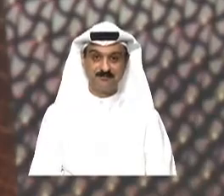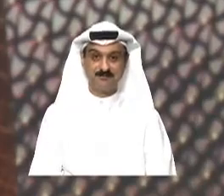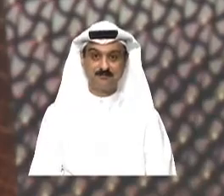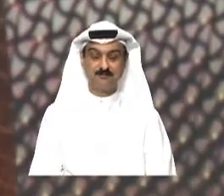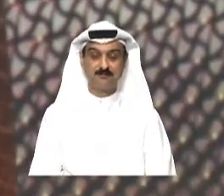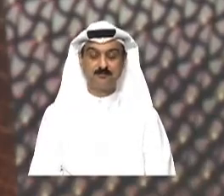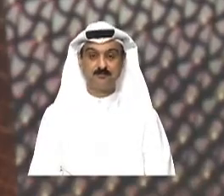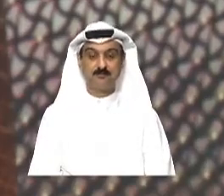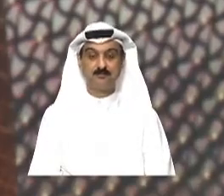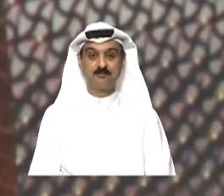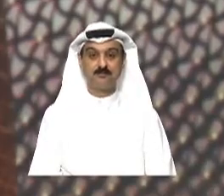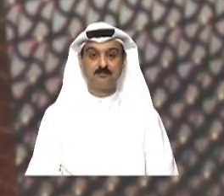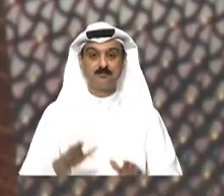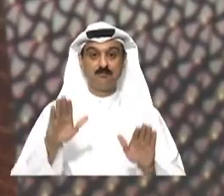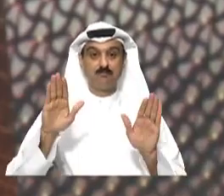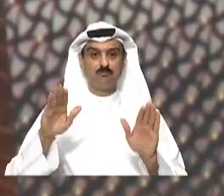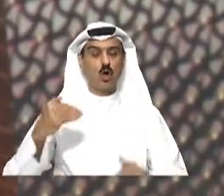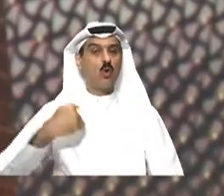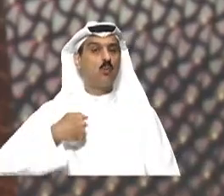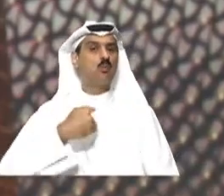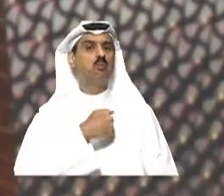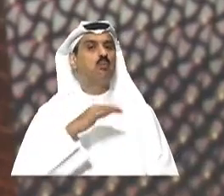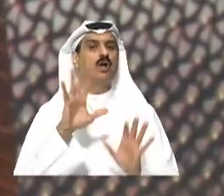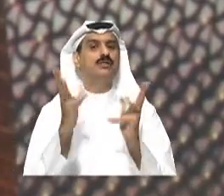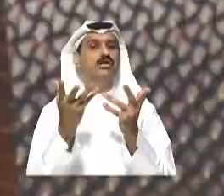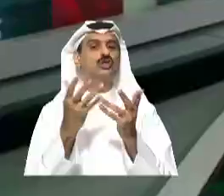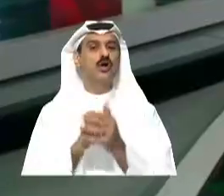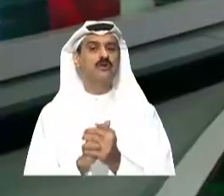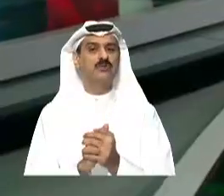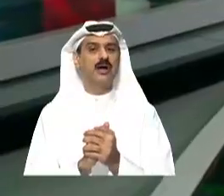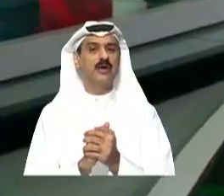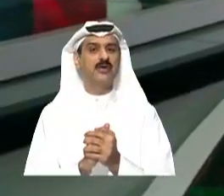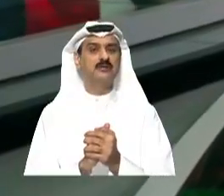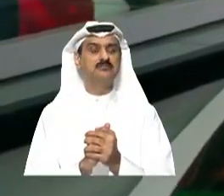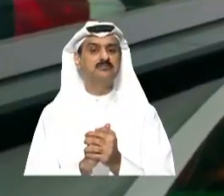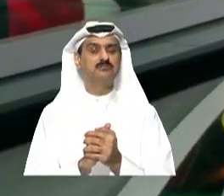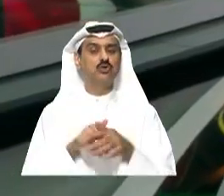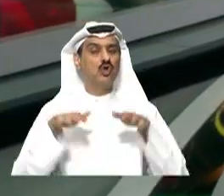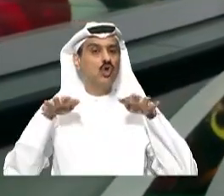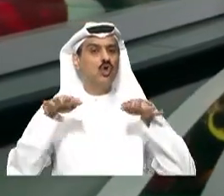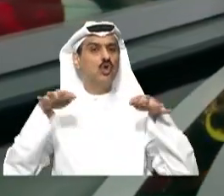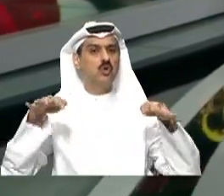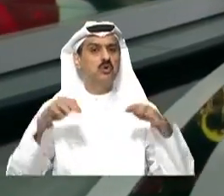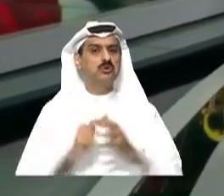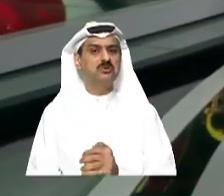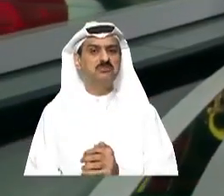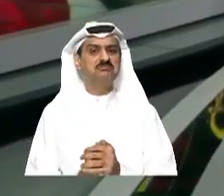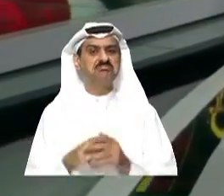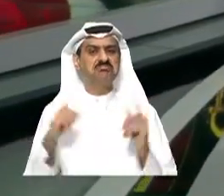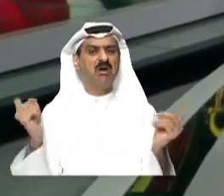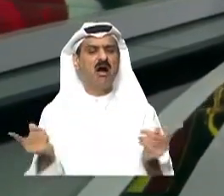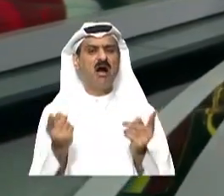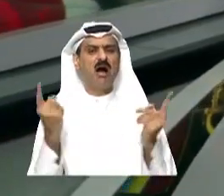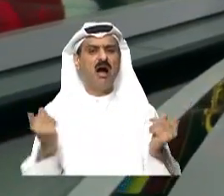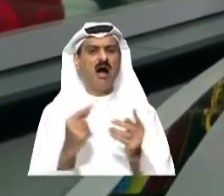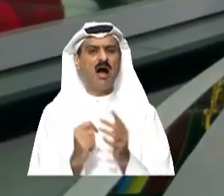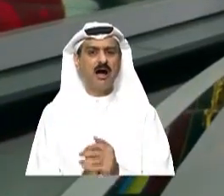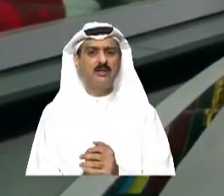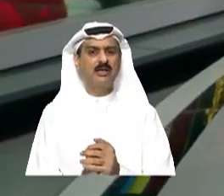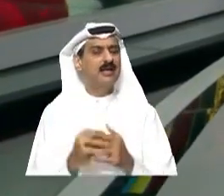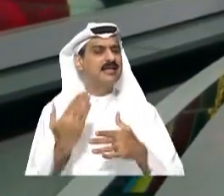للحضور بالنسبة لمنتخب بولندا اليوم وليفاندوفسكي ورفاقه ما ظهروا بالمستوى المطلوب، هل بطولات